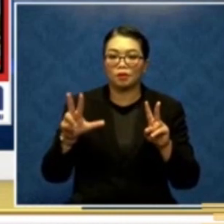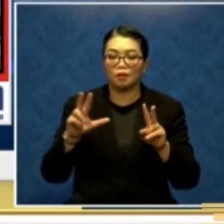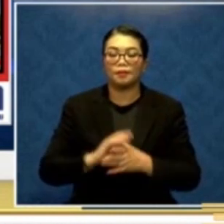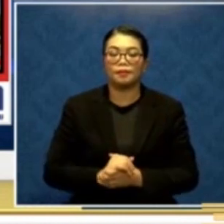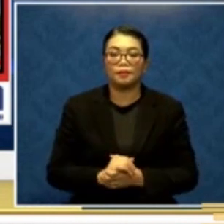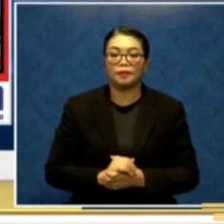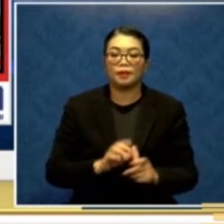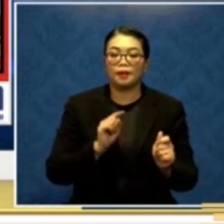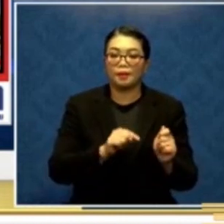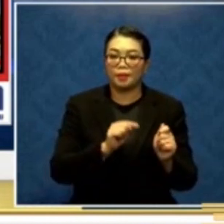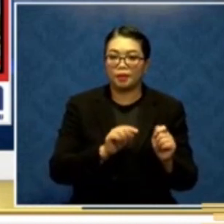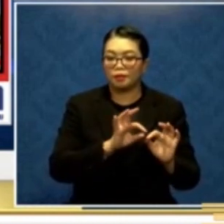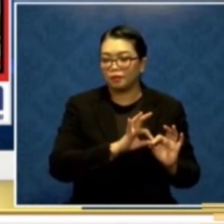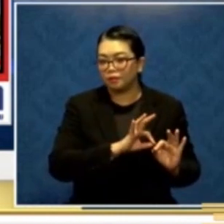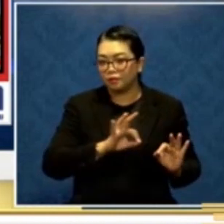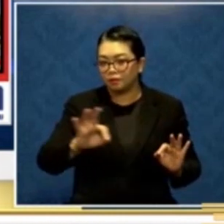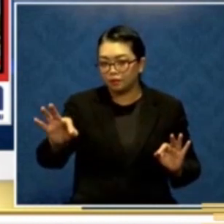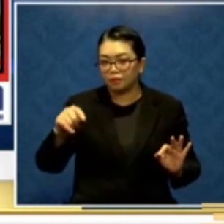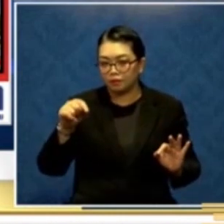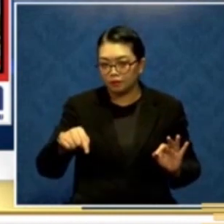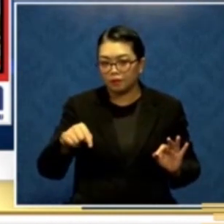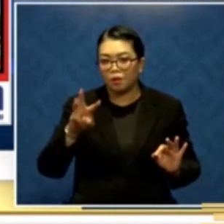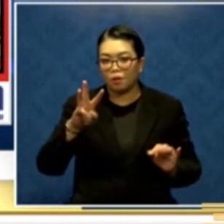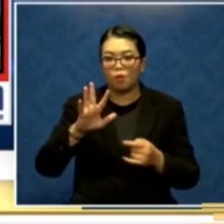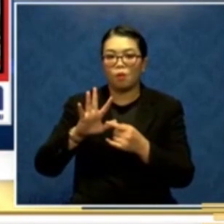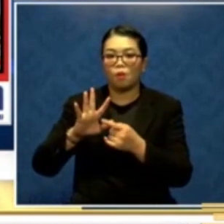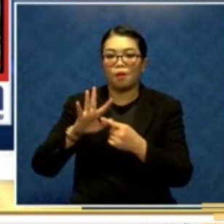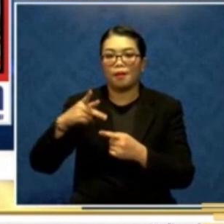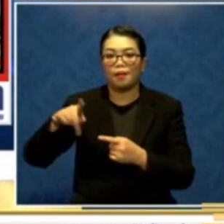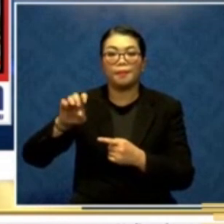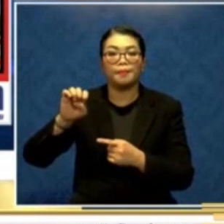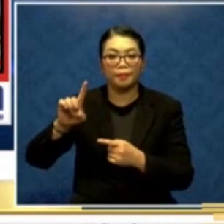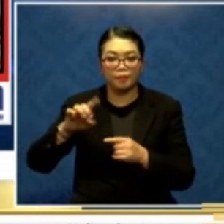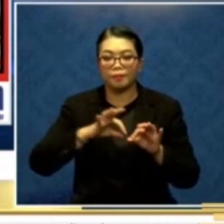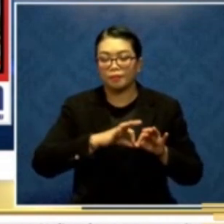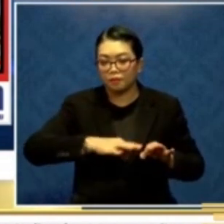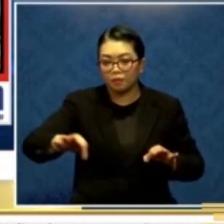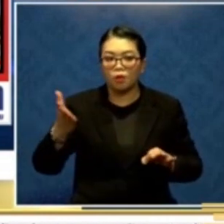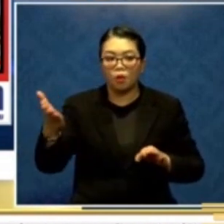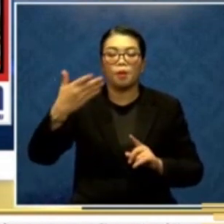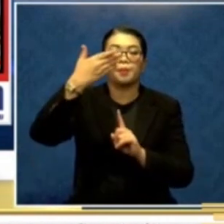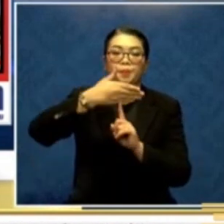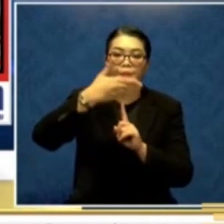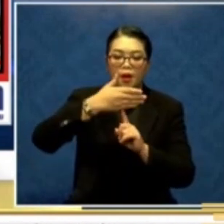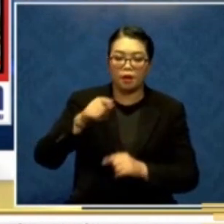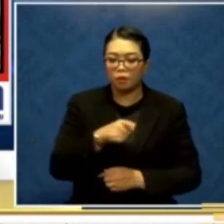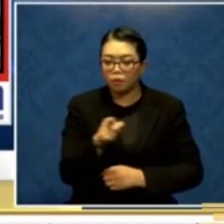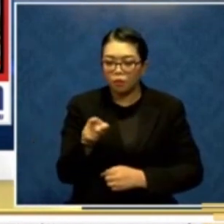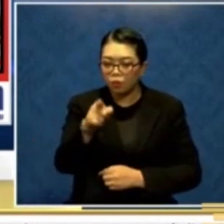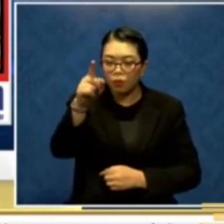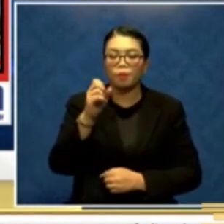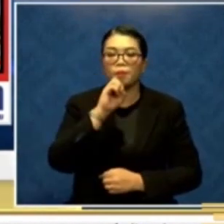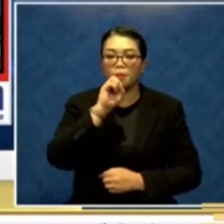063เชื่อมระหว่างอำเภอบรรบือและอำเภอวาปีปธุมขอป้ายบอกเส้นทาง